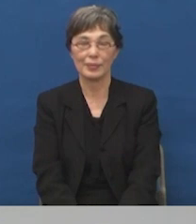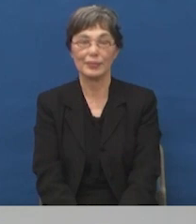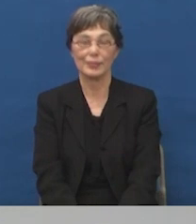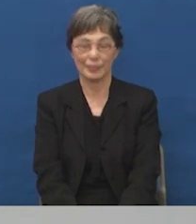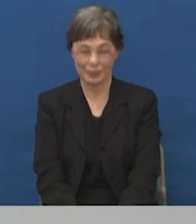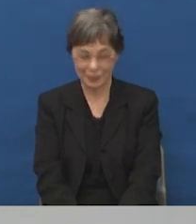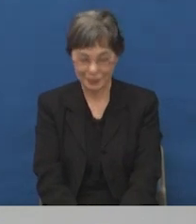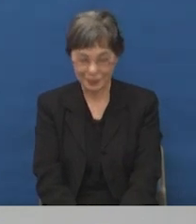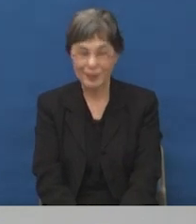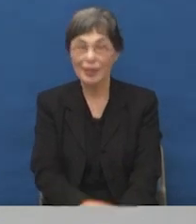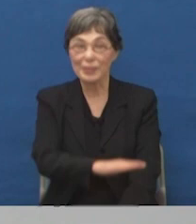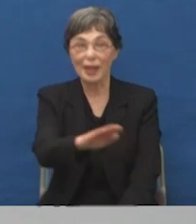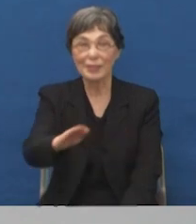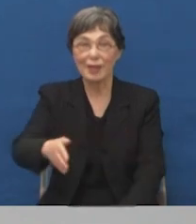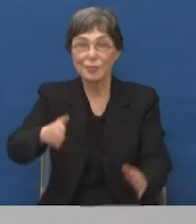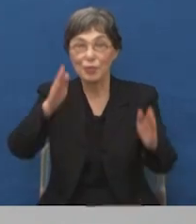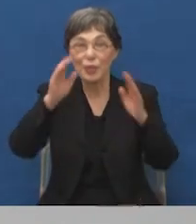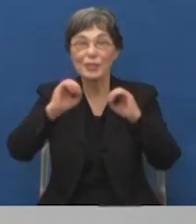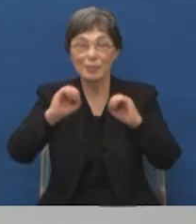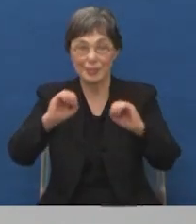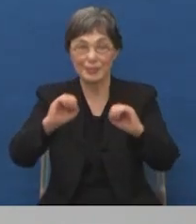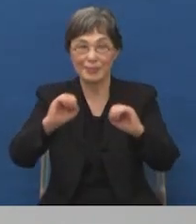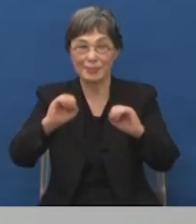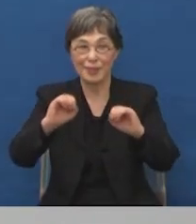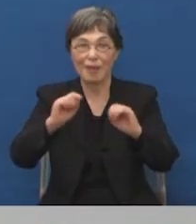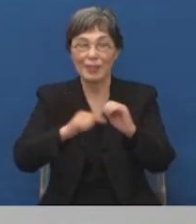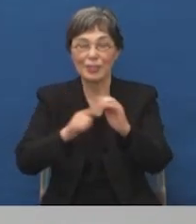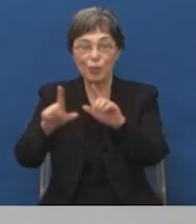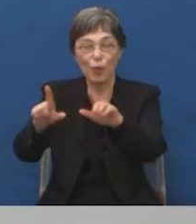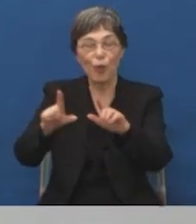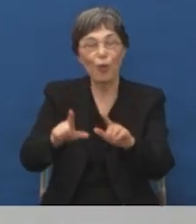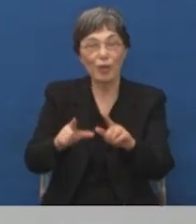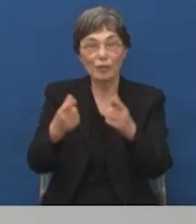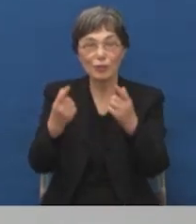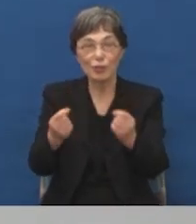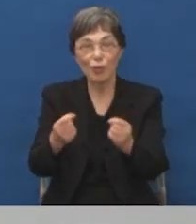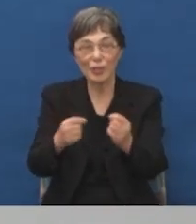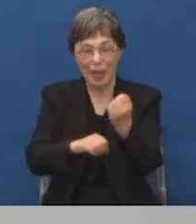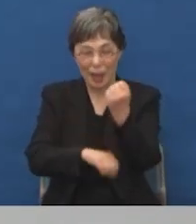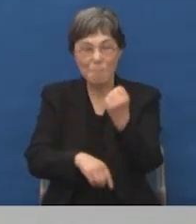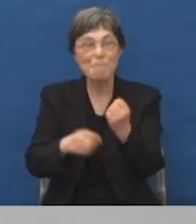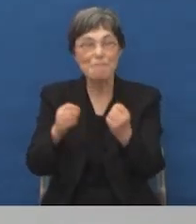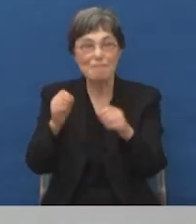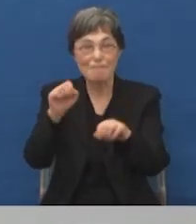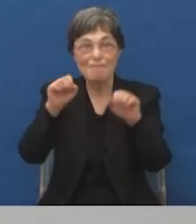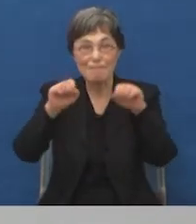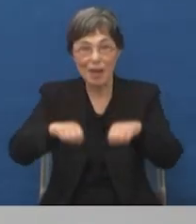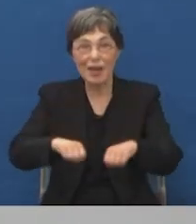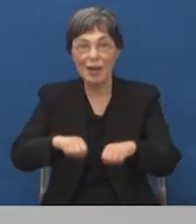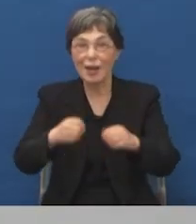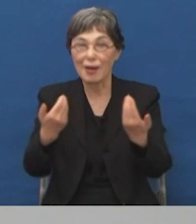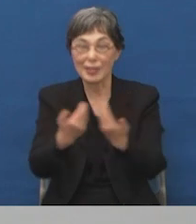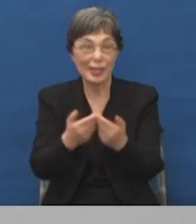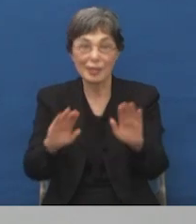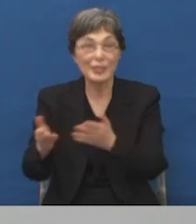これより評決を取ります。本案は委員長報告のとおり、原案のとおり可決することにご異議ありませ